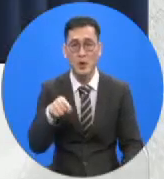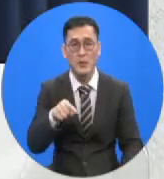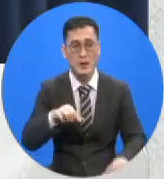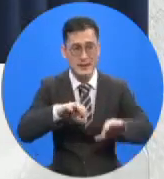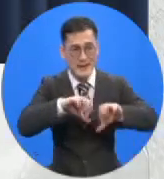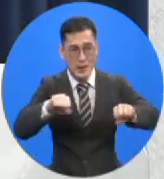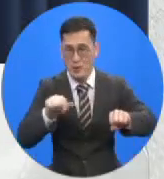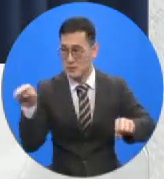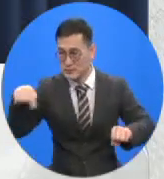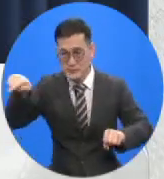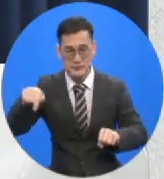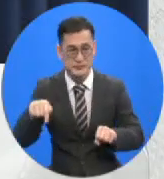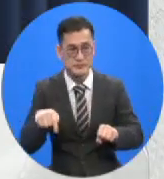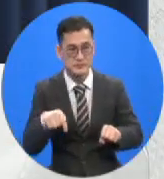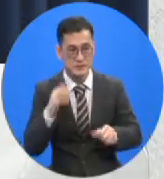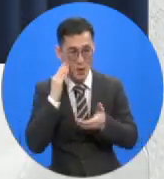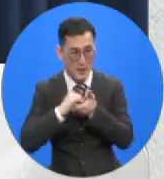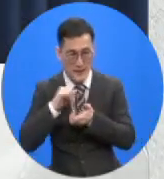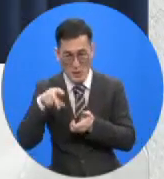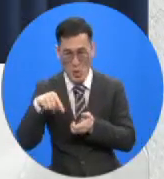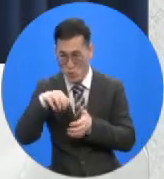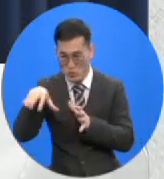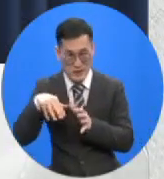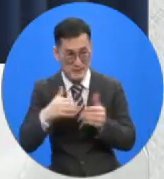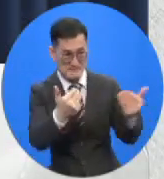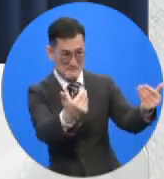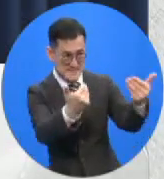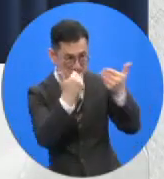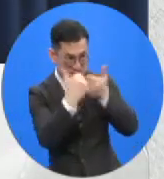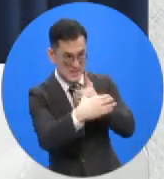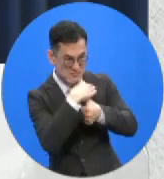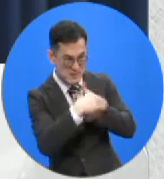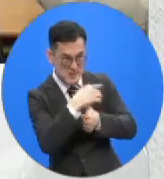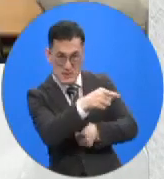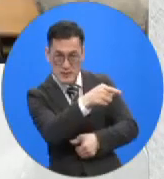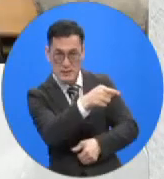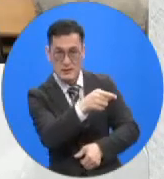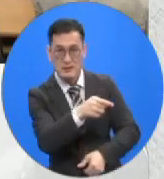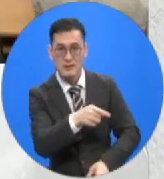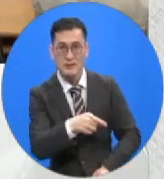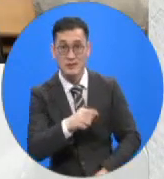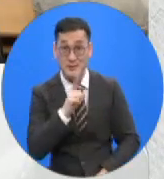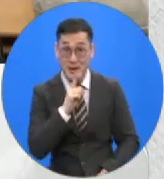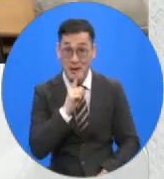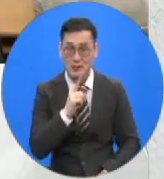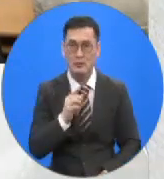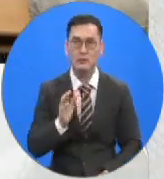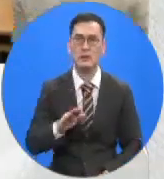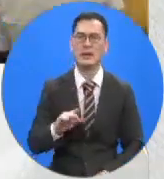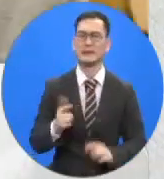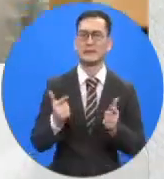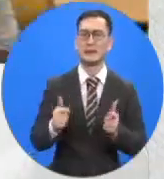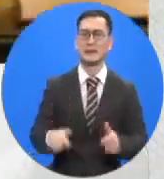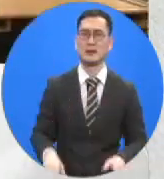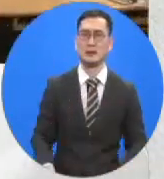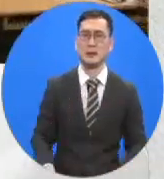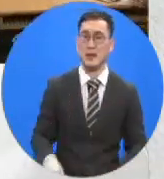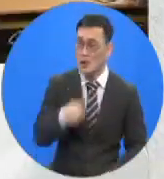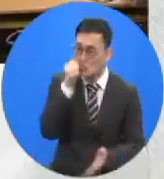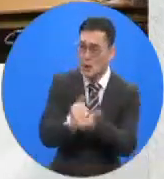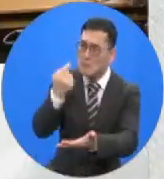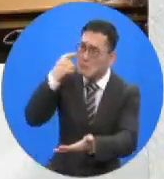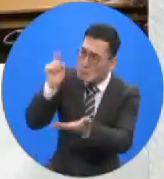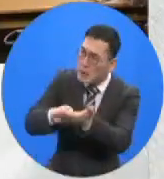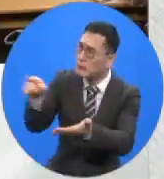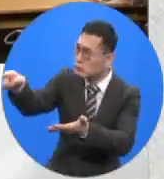하는데 이거는 별건 수사가 아니었었어요. 그렇기 때문에 이것도 사실과 다른 거고 그 모든 걸 떠나서 왜